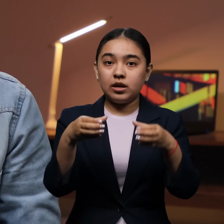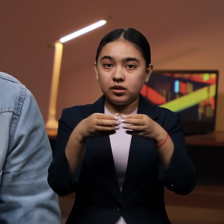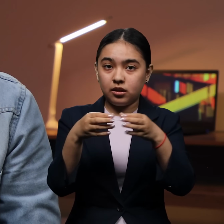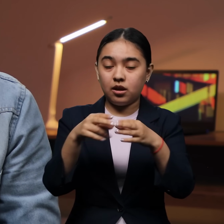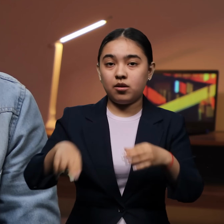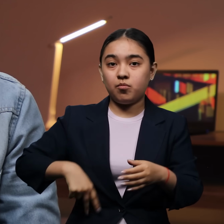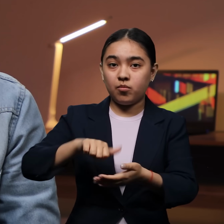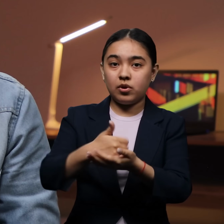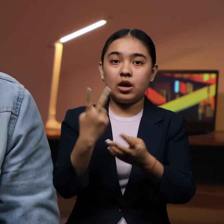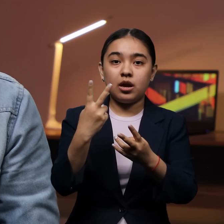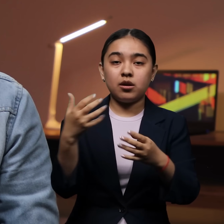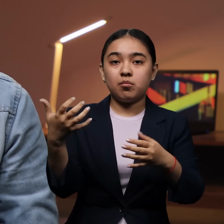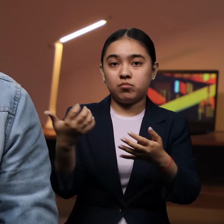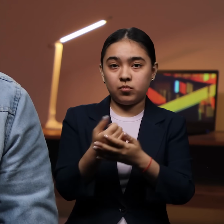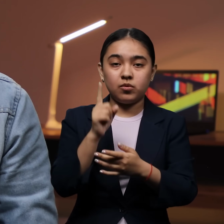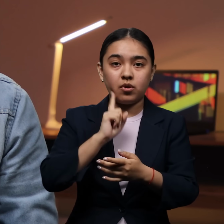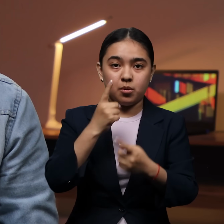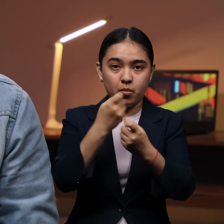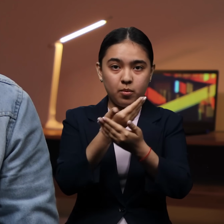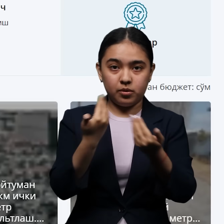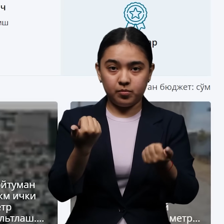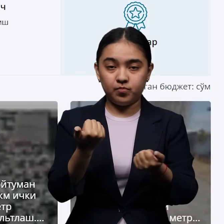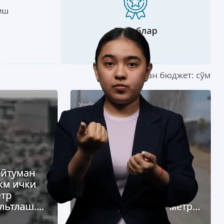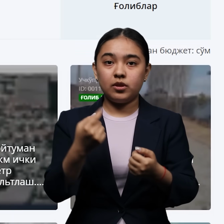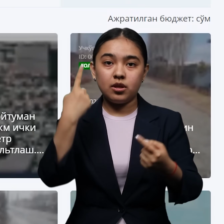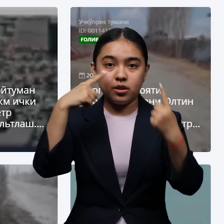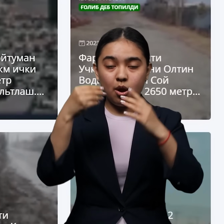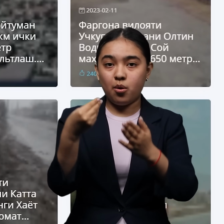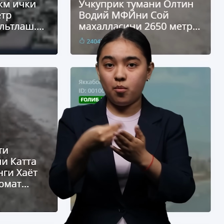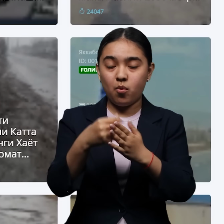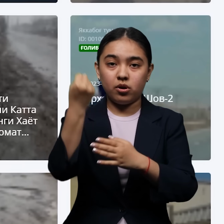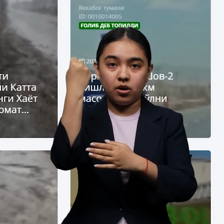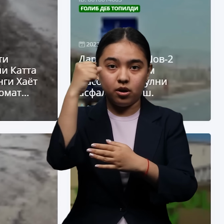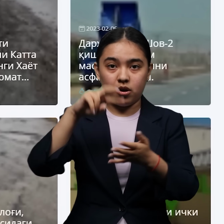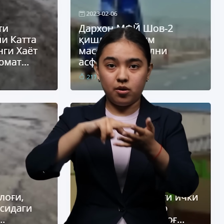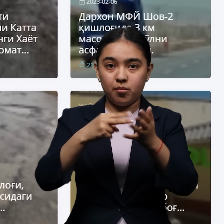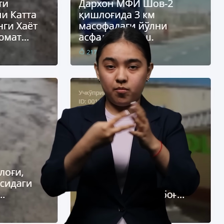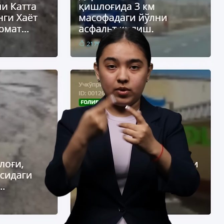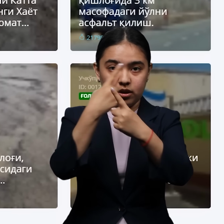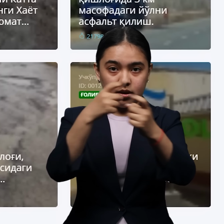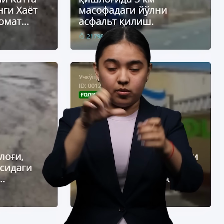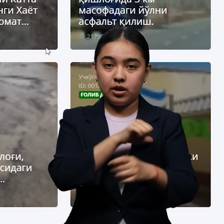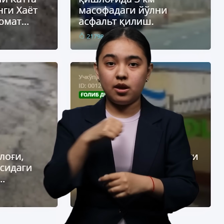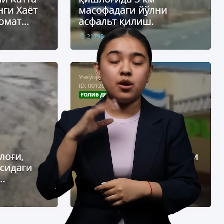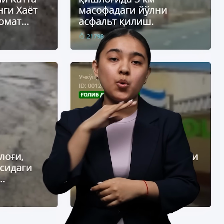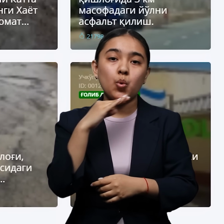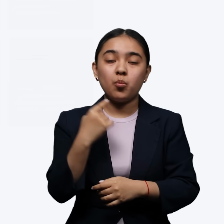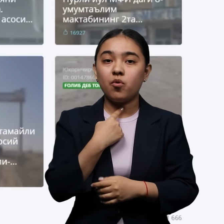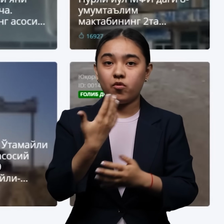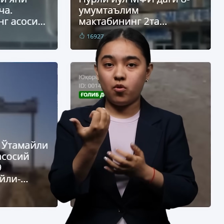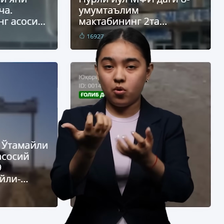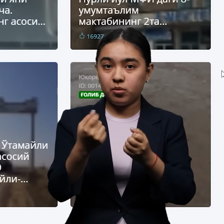Direksiya rahbari etib kim tayinlangani hozircha noma'lum. Tashabbusli byudjetda g'olib loyihalar e'lon qilindi. Eng ko'p ovoz